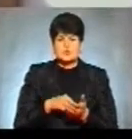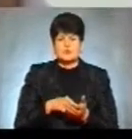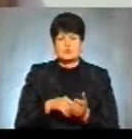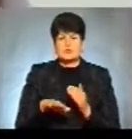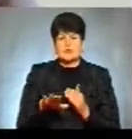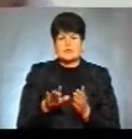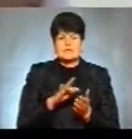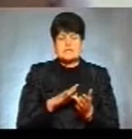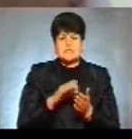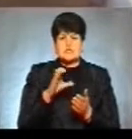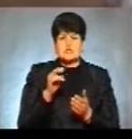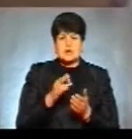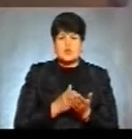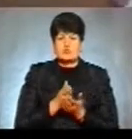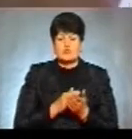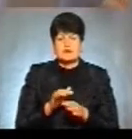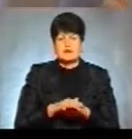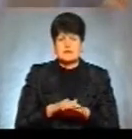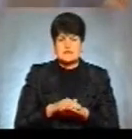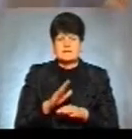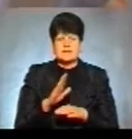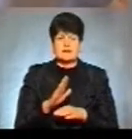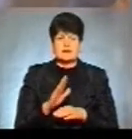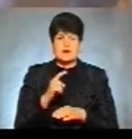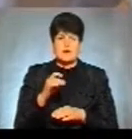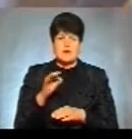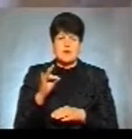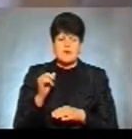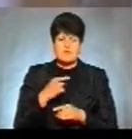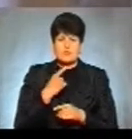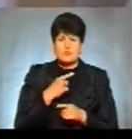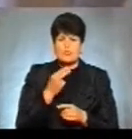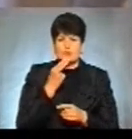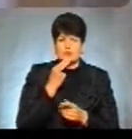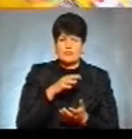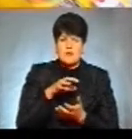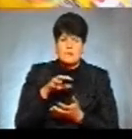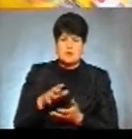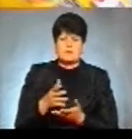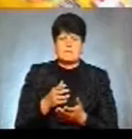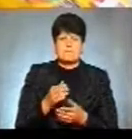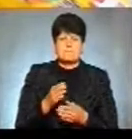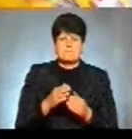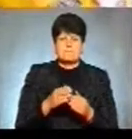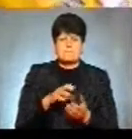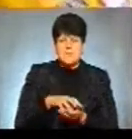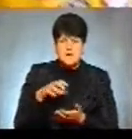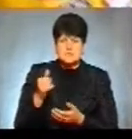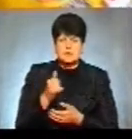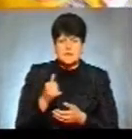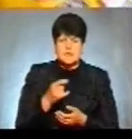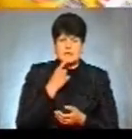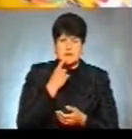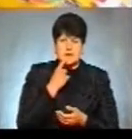територіального центру соціального обслуговування населення Віталій Хоркавий каже, у продуктовому наборі паска, олія, яйця, крупа. Вартість